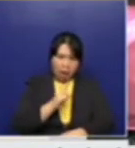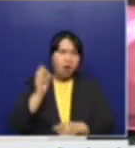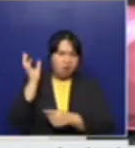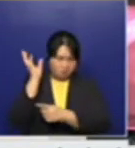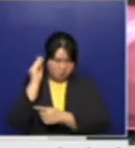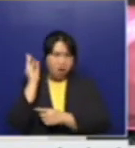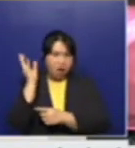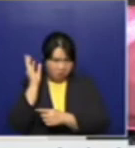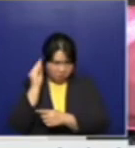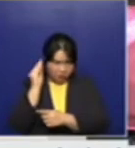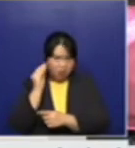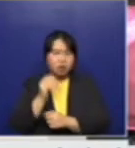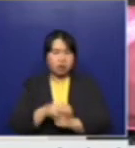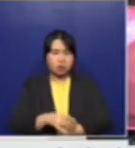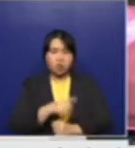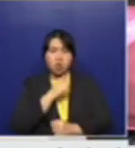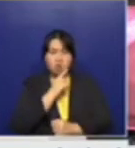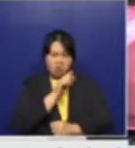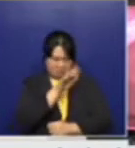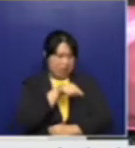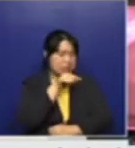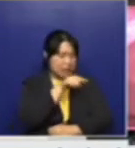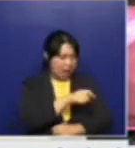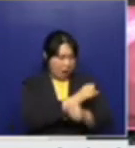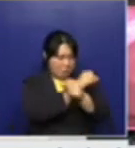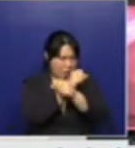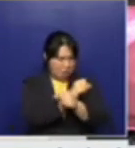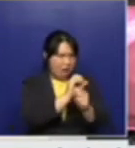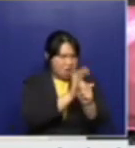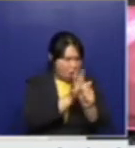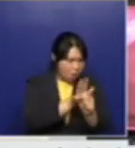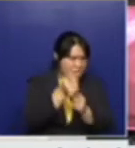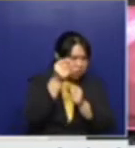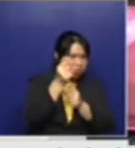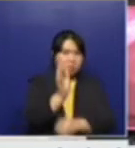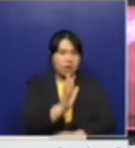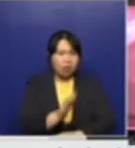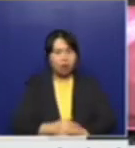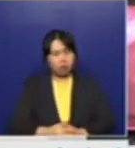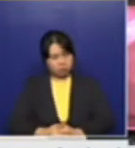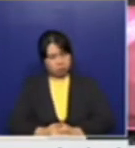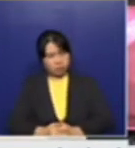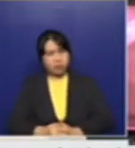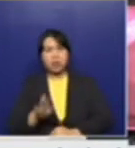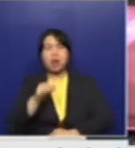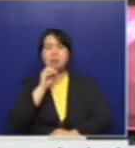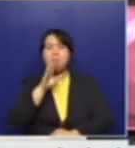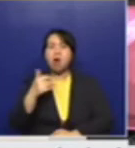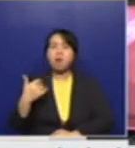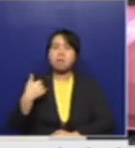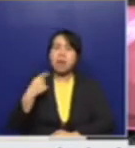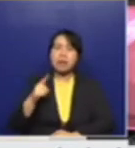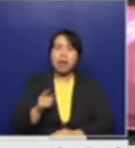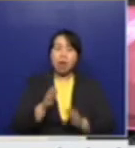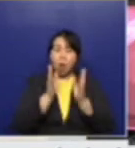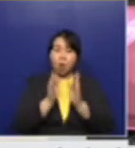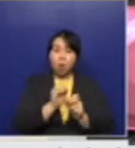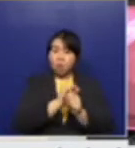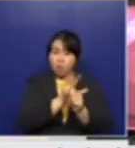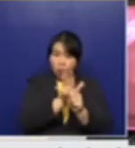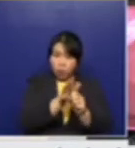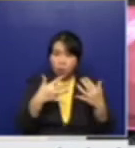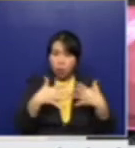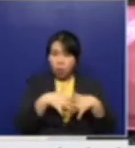การชุมนุมซึ่งมีโอกาสติดเชื้อโควิดขึ้นมาซึ่งที่ผ่านมาก็มีคนมีข่าวว่ามีคนเป็นติดเชื้อโควิดเข้